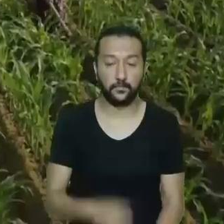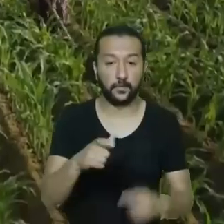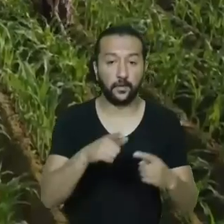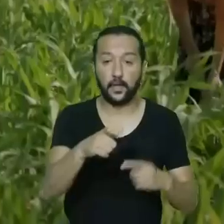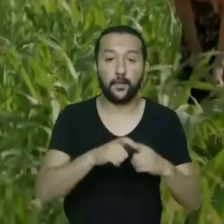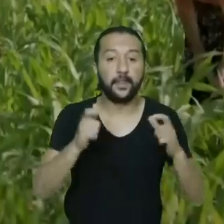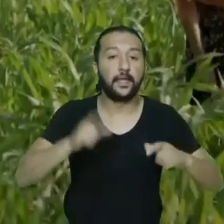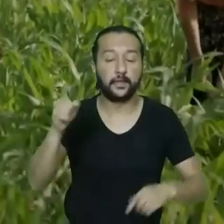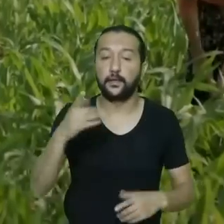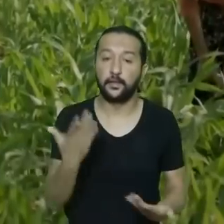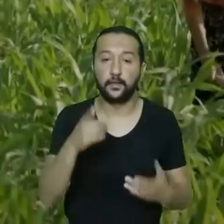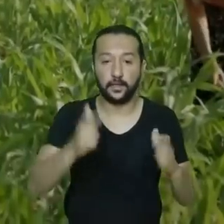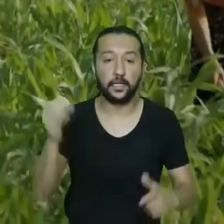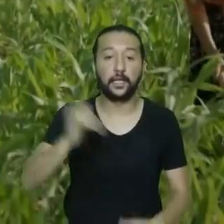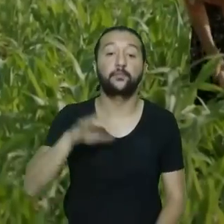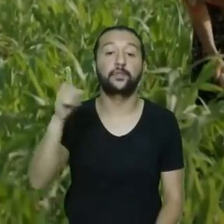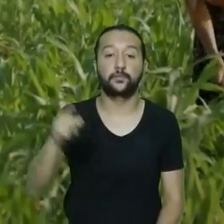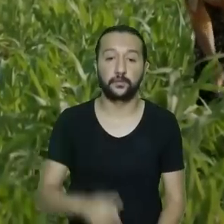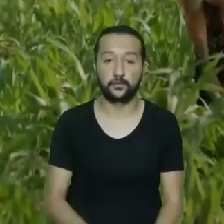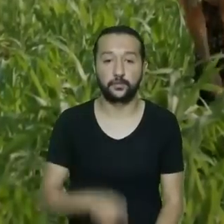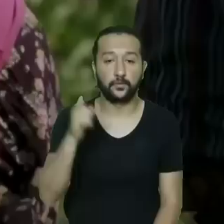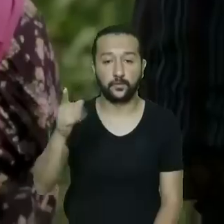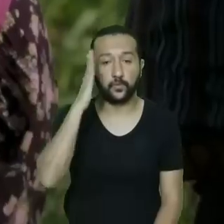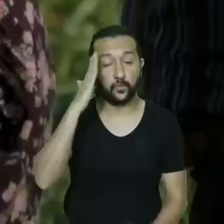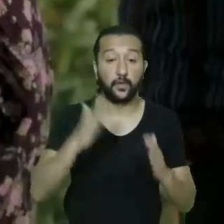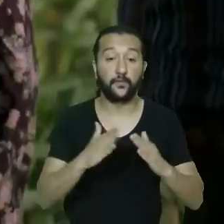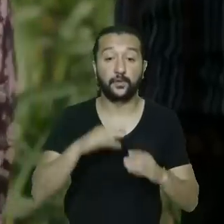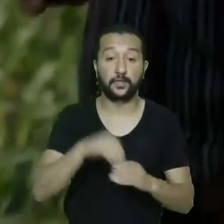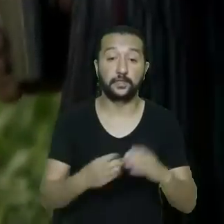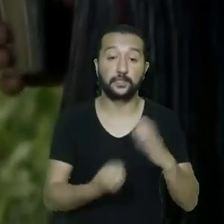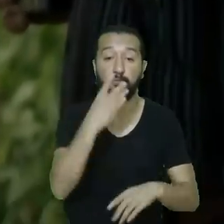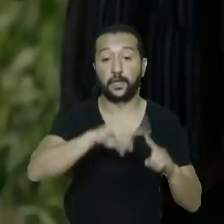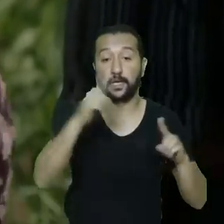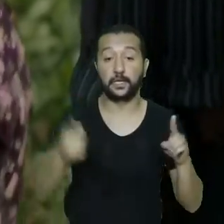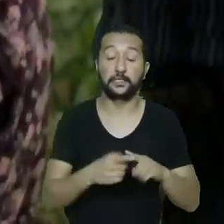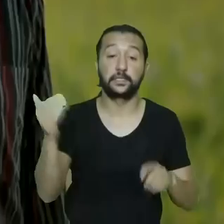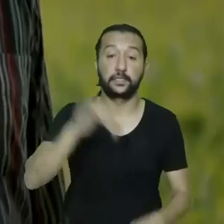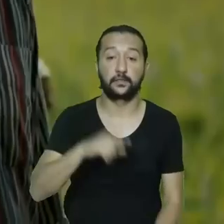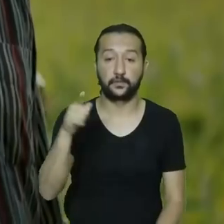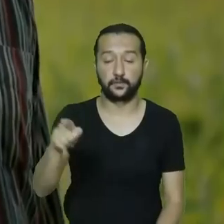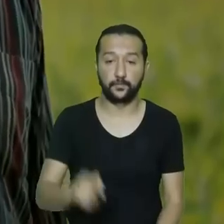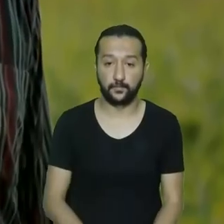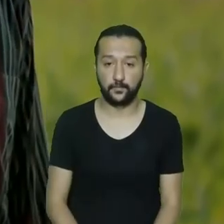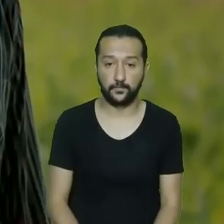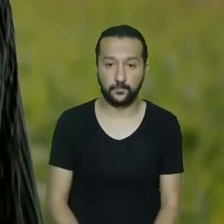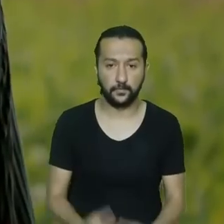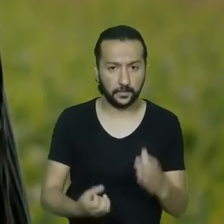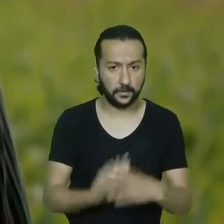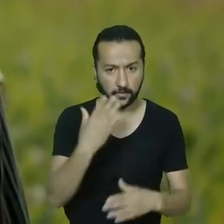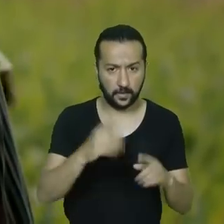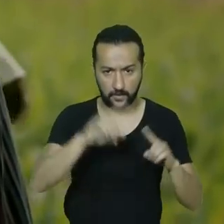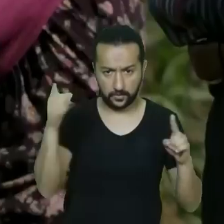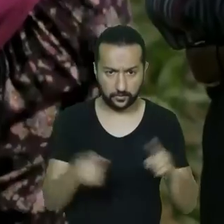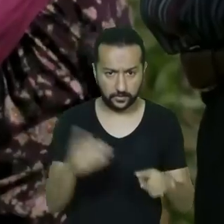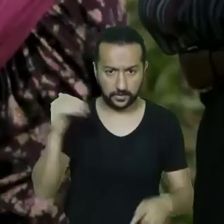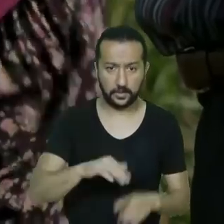Emin nerede Emine? O da gelmeyecek miydin? Uyuyor evde. Sabaha karşı geldi zaten. Sabaha